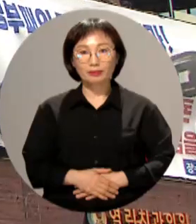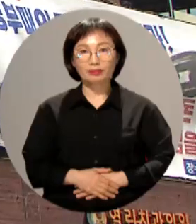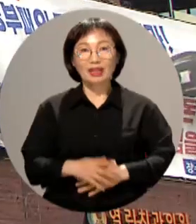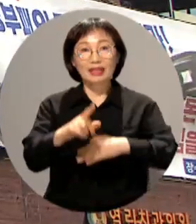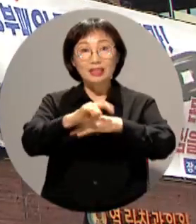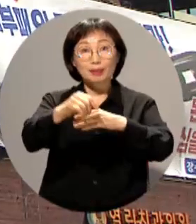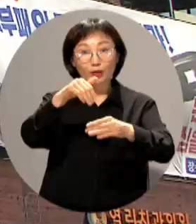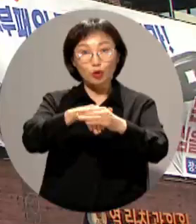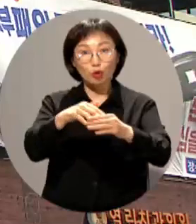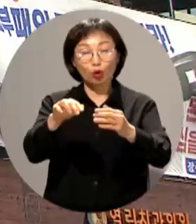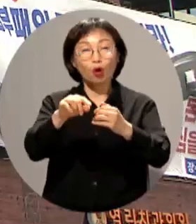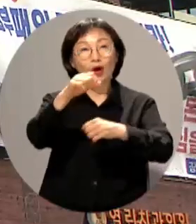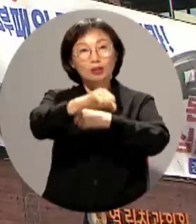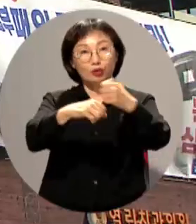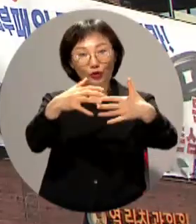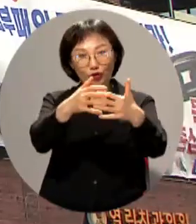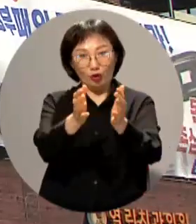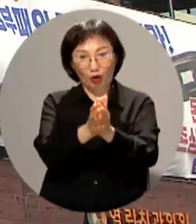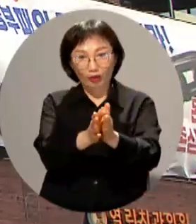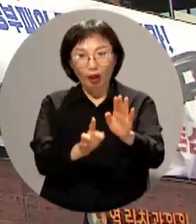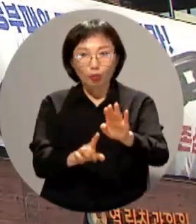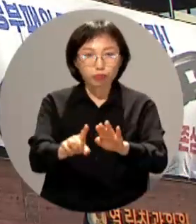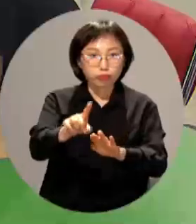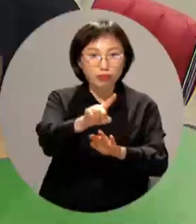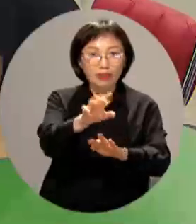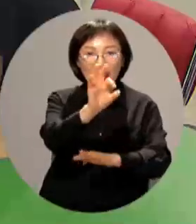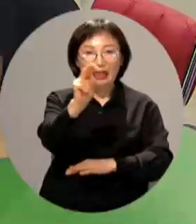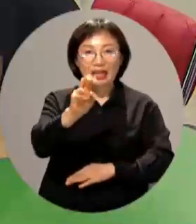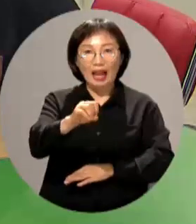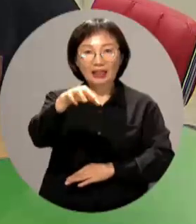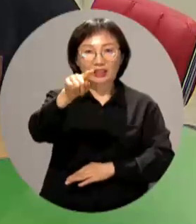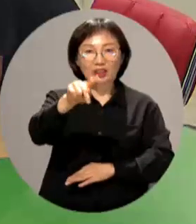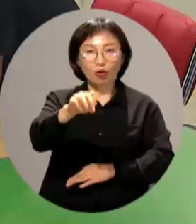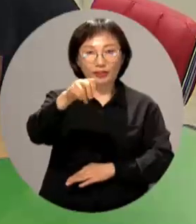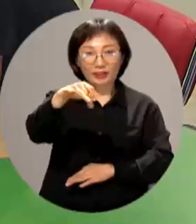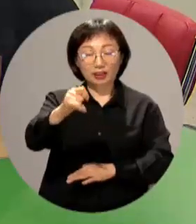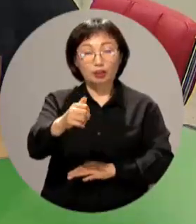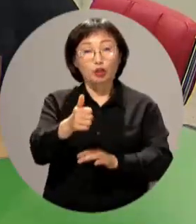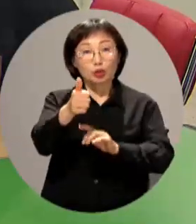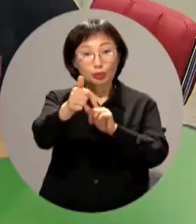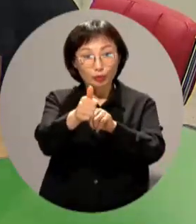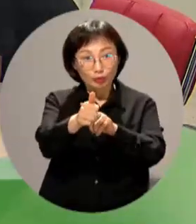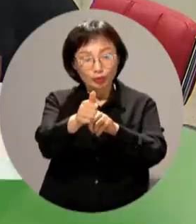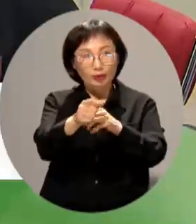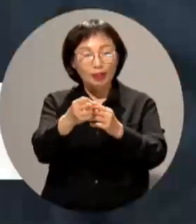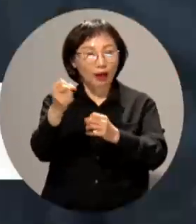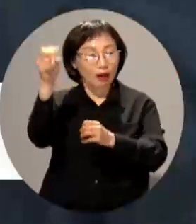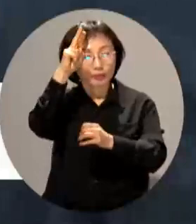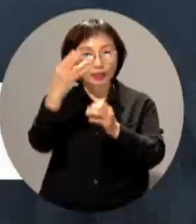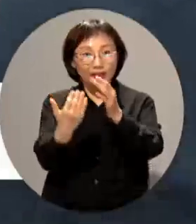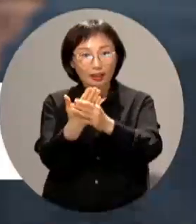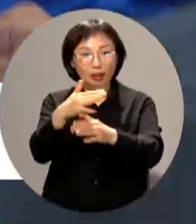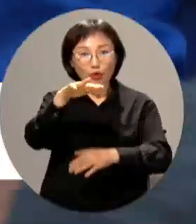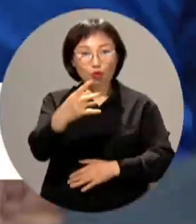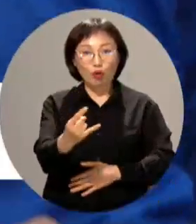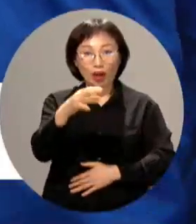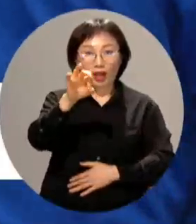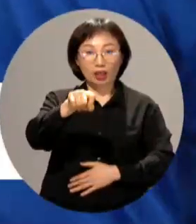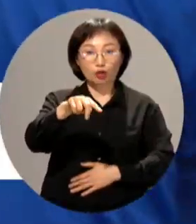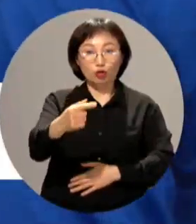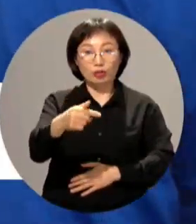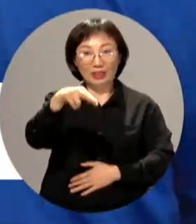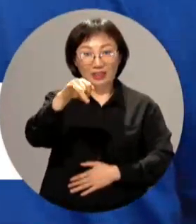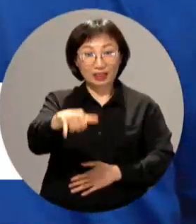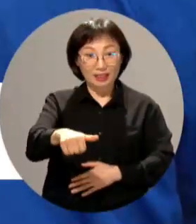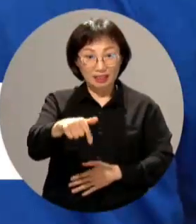지방선거 민주당 경선에서 앞서가던 양성 빈 후보를 누르고 혜성처럼 등장한 최운식 후보 정치판에 는